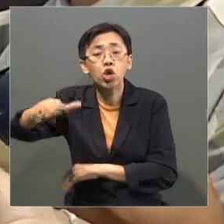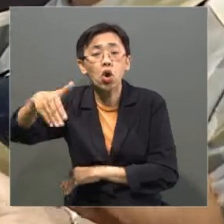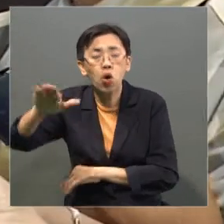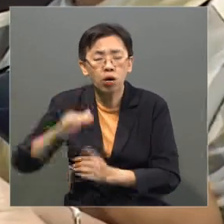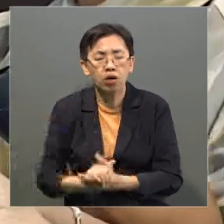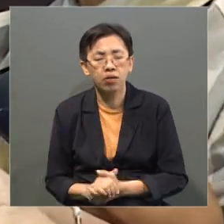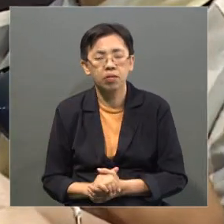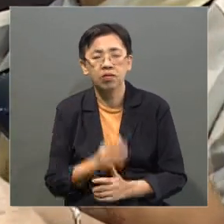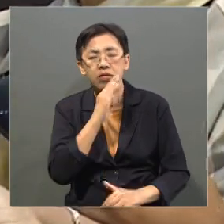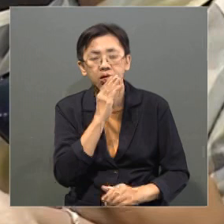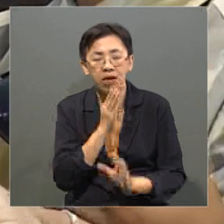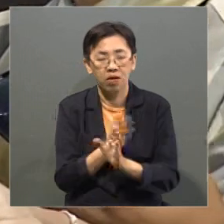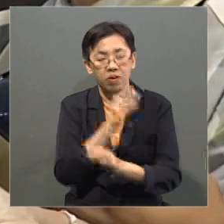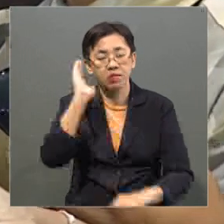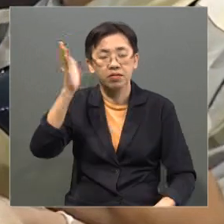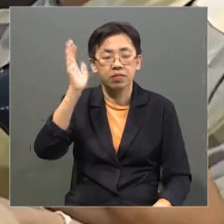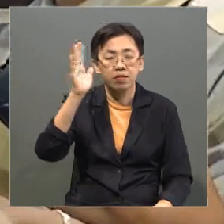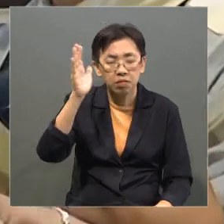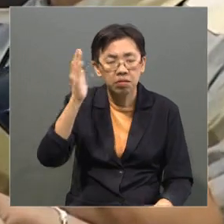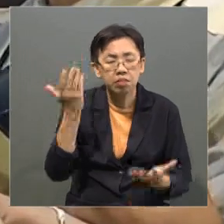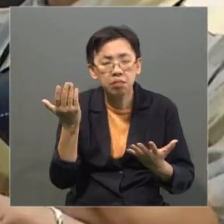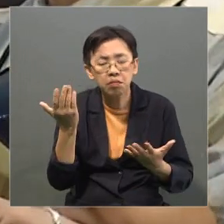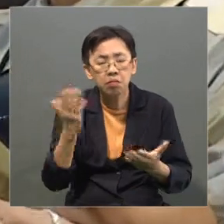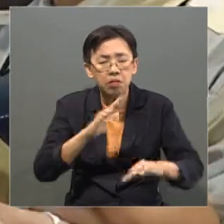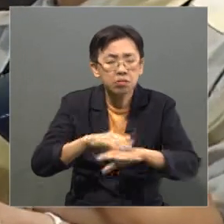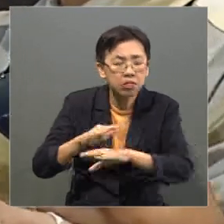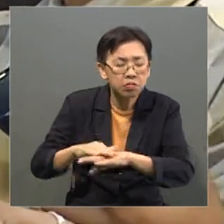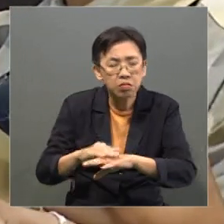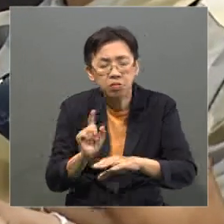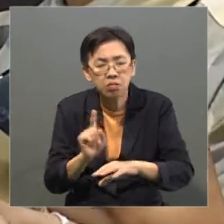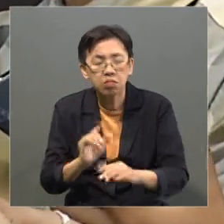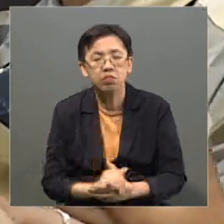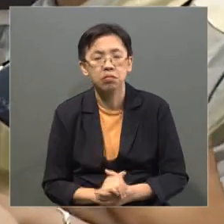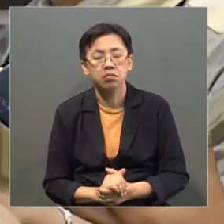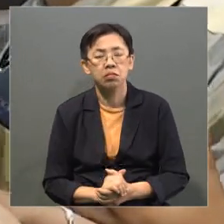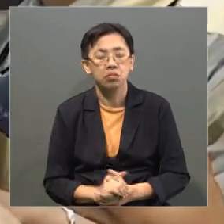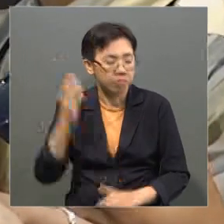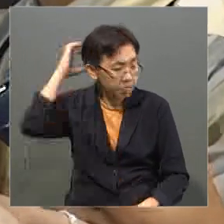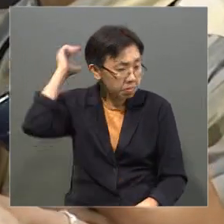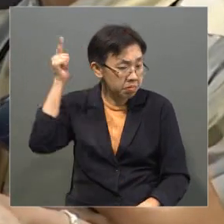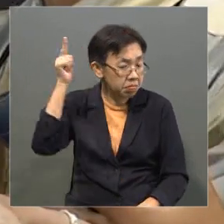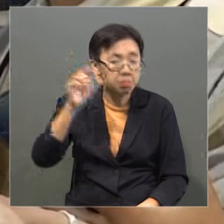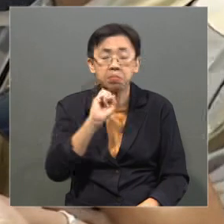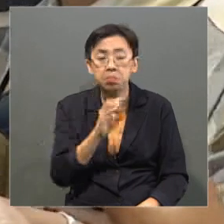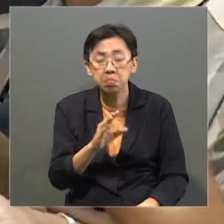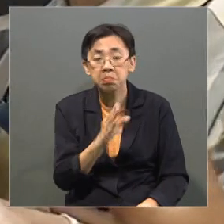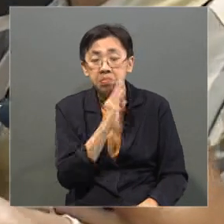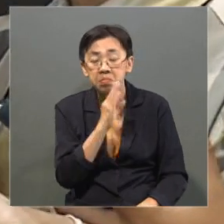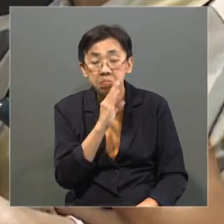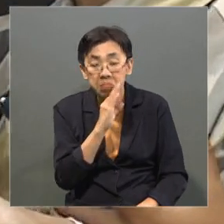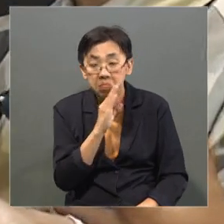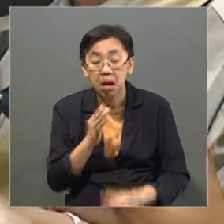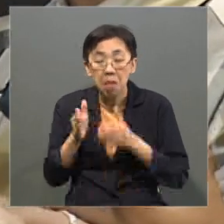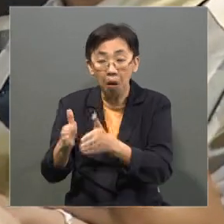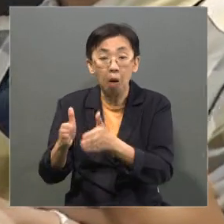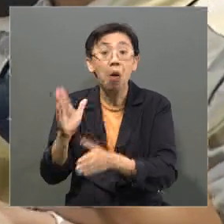ก่อนที่จะอภิปรายเนี่ยเราจะต้องมีการกำชับกันอีกนะเพราะว่าเห็นทางคุณพิงค์เองก็บอกว่าถ้า คือ คุณพ่อแหละจะต้องฟ้